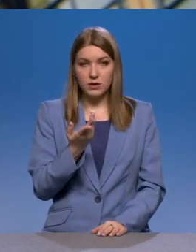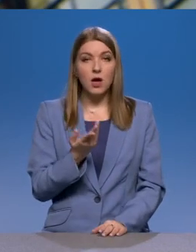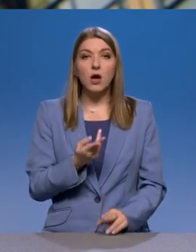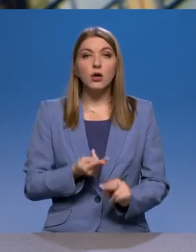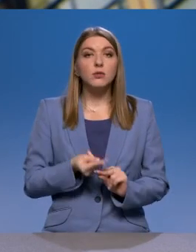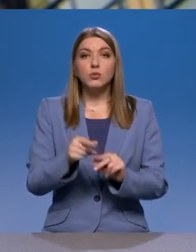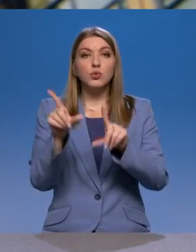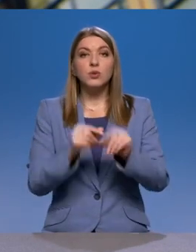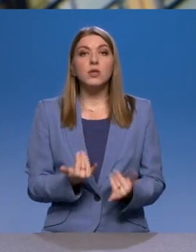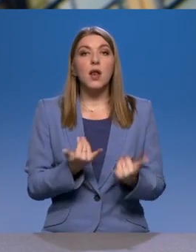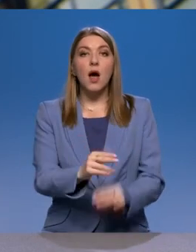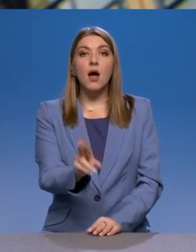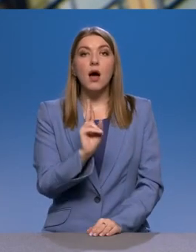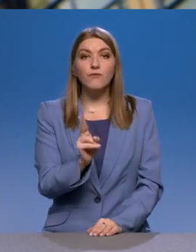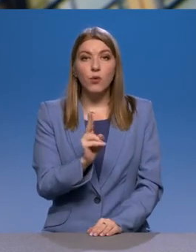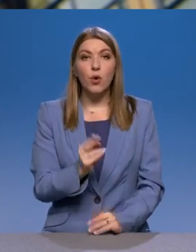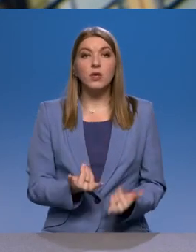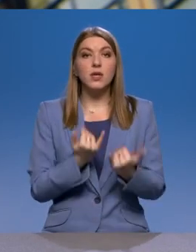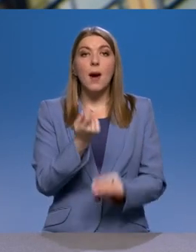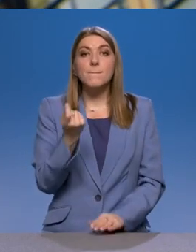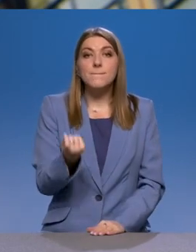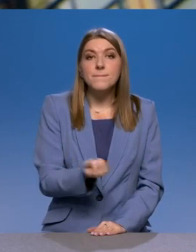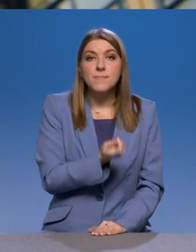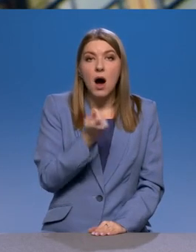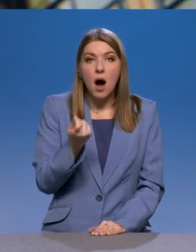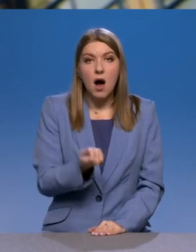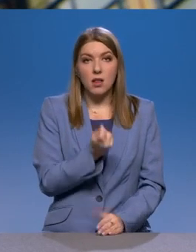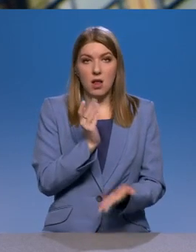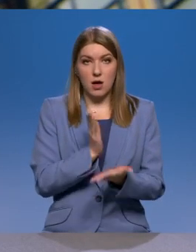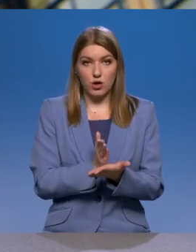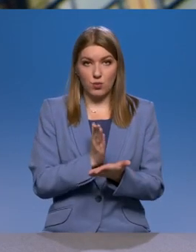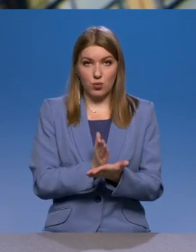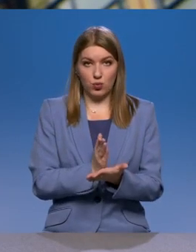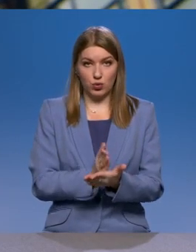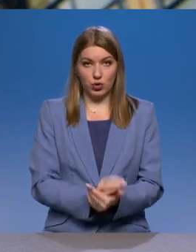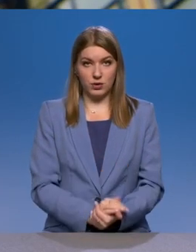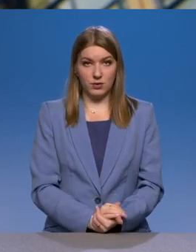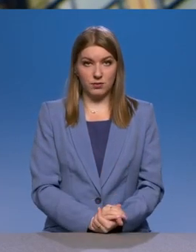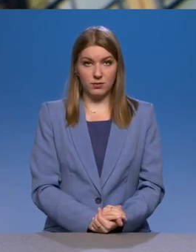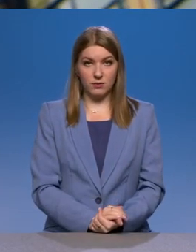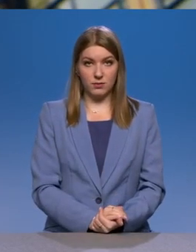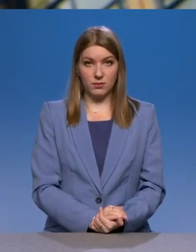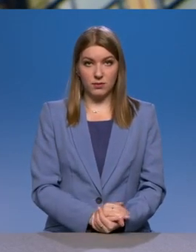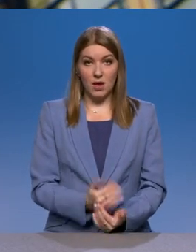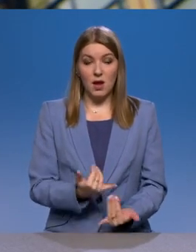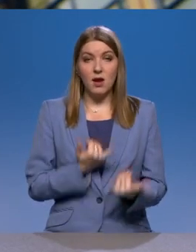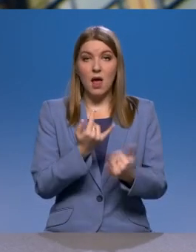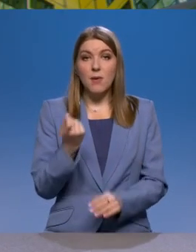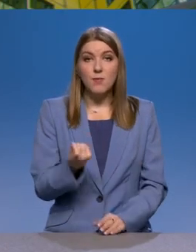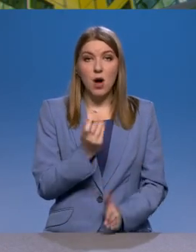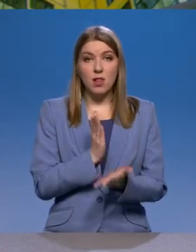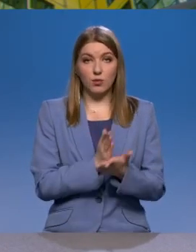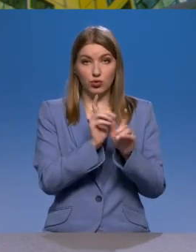субсидии? Субсидии у нас для малоимущих. Для малоимущих людей у нас должны быть субсидии. И